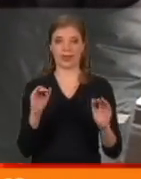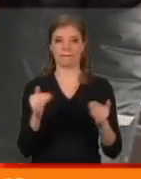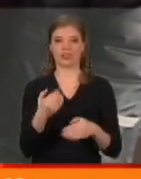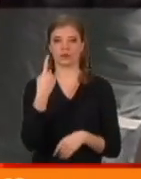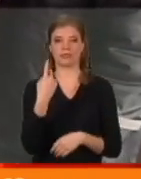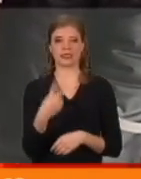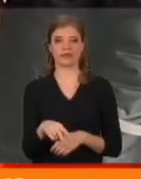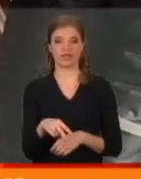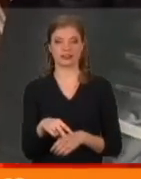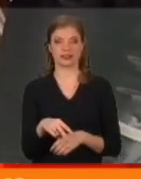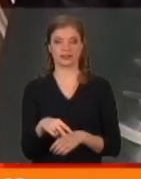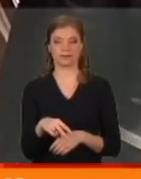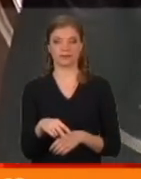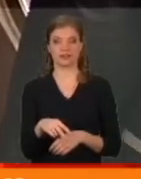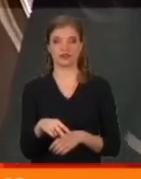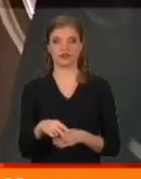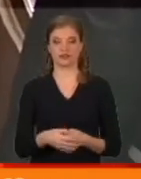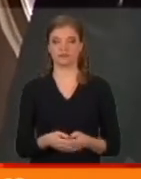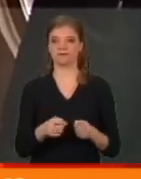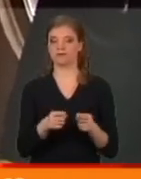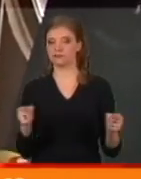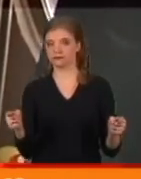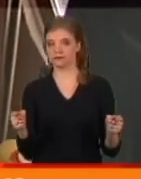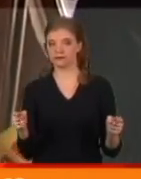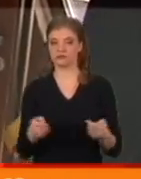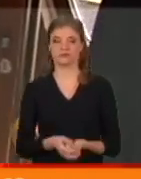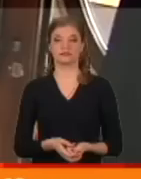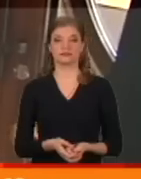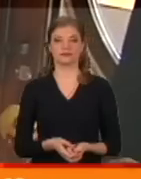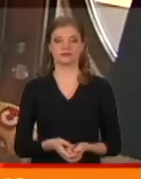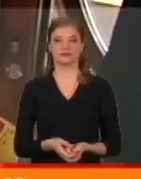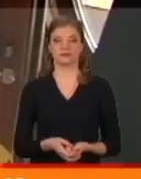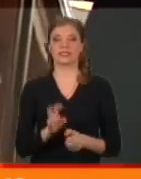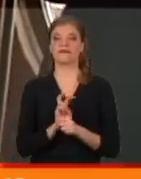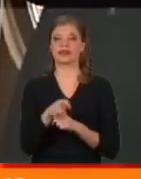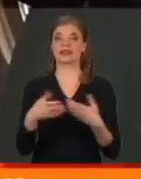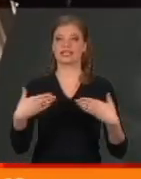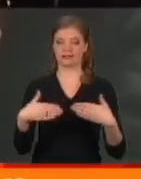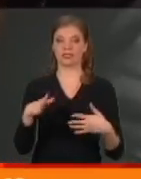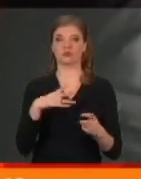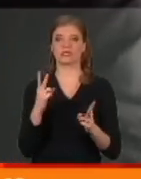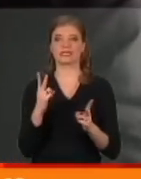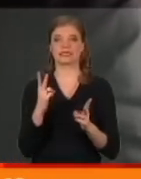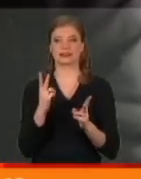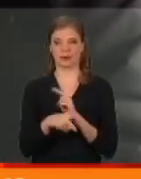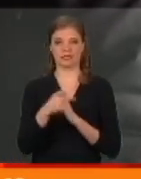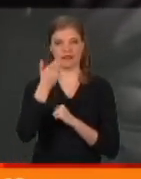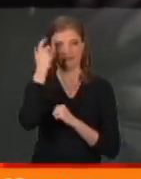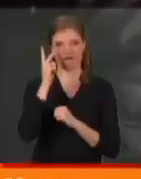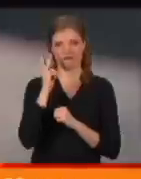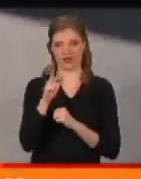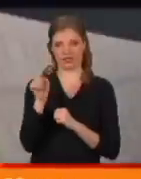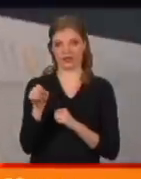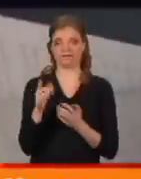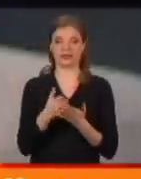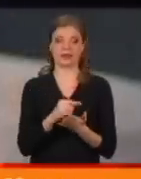ніж 1,20 м. Тут ми міряємо тут, до вас не міряв. Ці вхідні двері були замінені власниками квартир. Тут